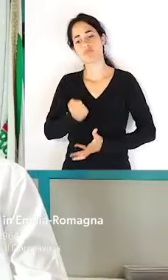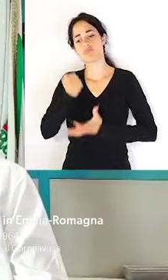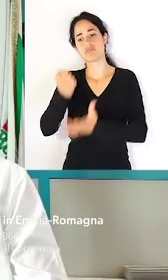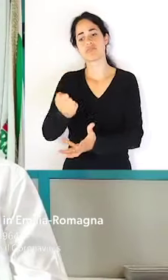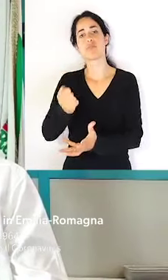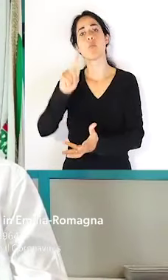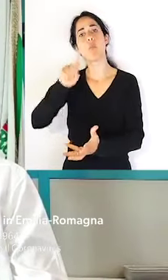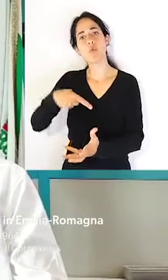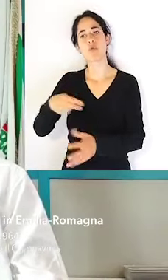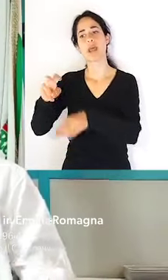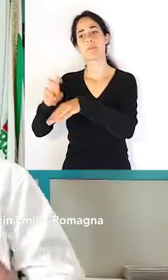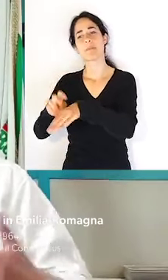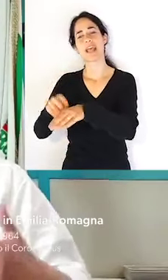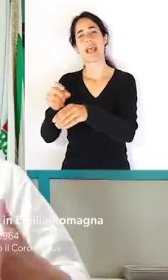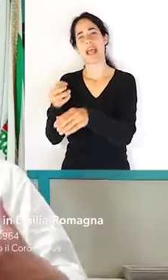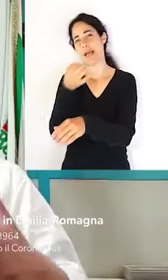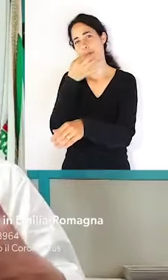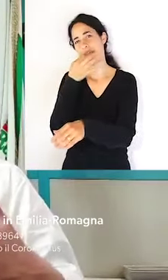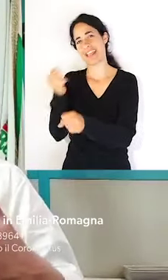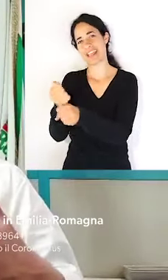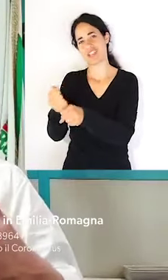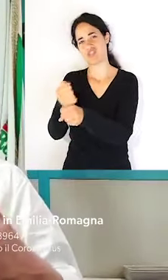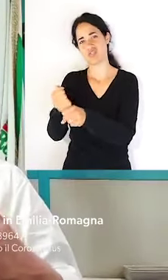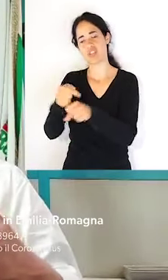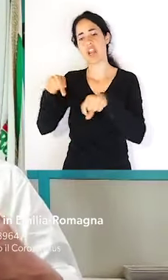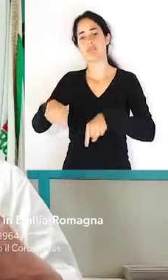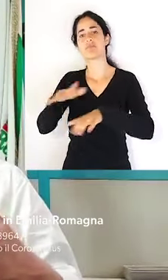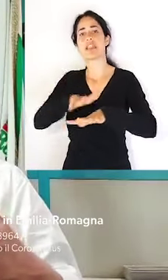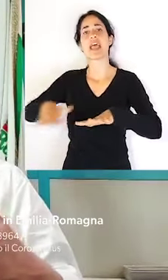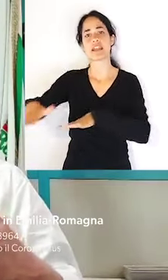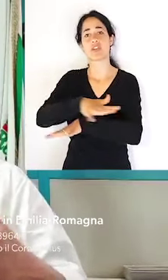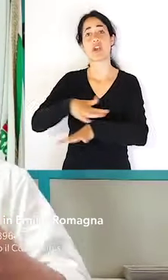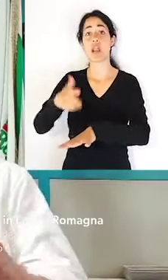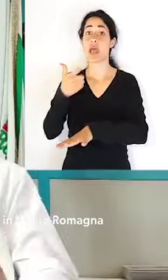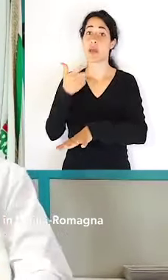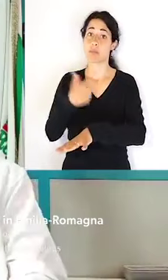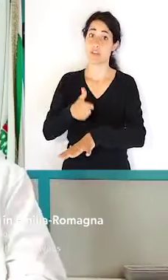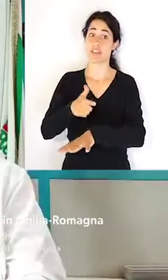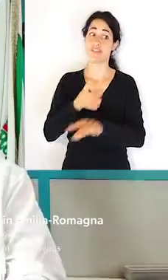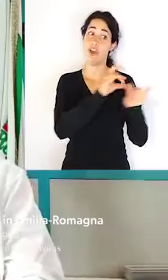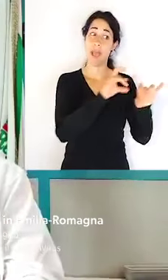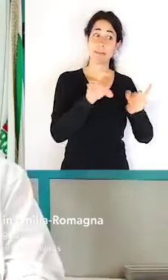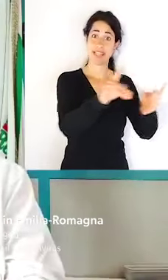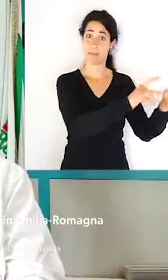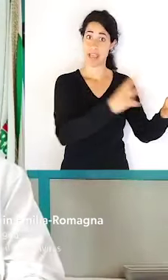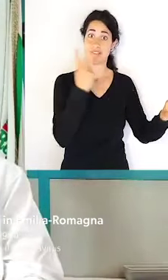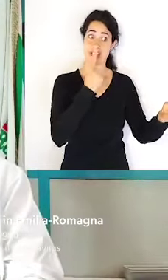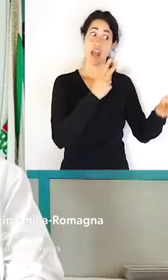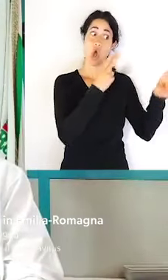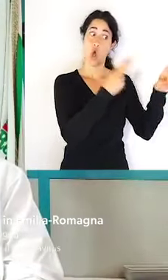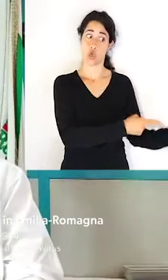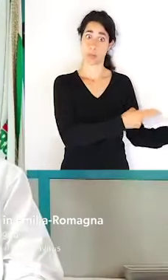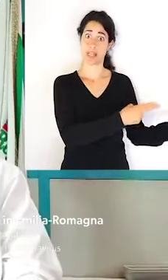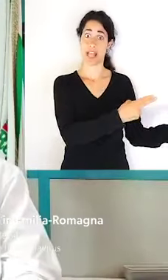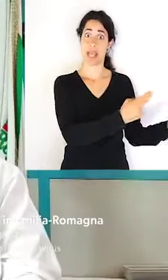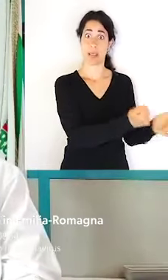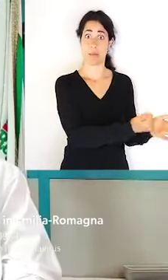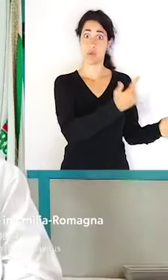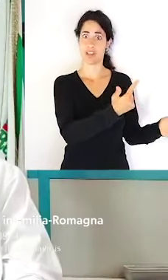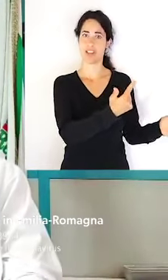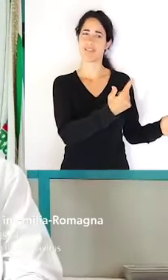come abbiamo sempre detto, l'epidemia si regge nei reparti ospedalieri, ma poi si vince sul territorio. Se